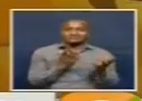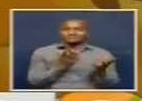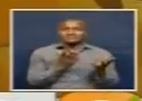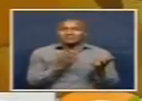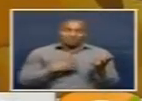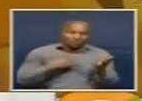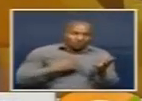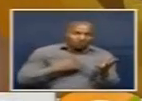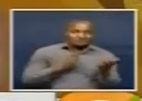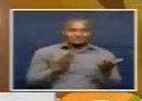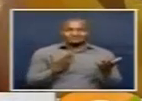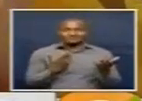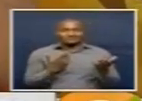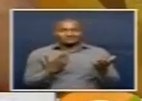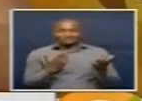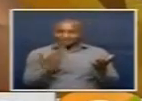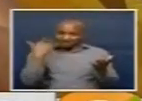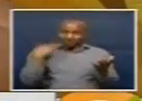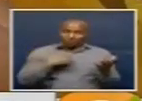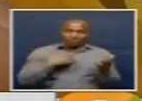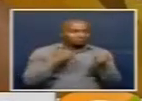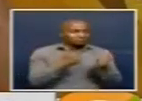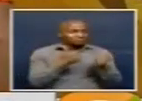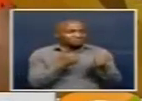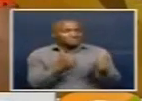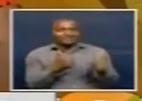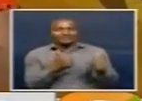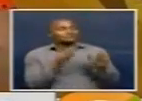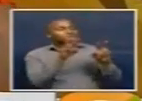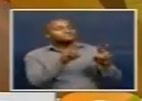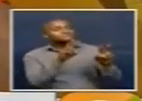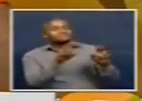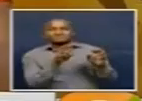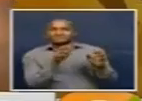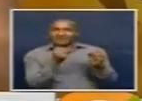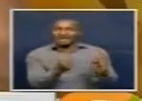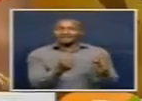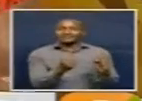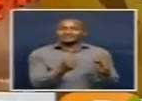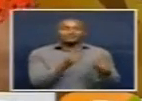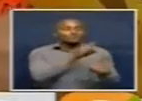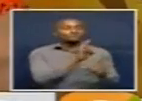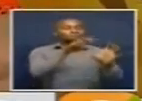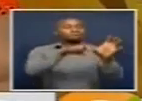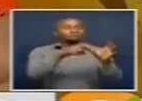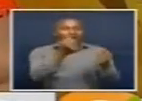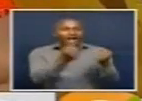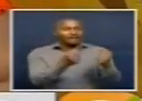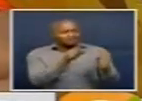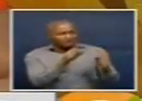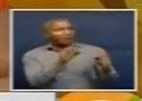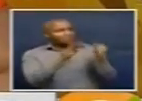yalikuwa ya heshima, mpaka yanafanya hata mtu akikuona umepanda kwenye gari we mjamzito unapishwa nafasi mara moja ufanye